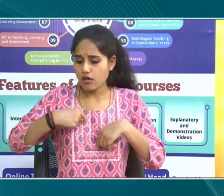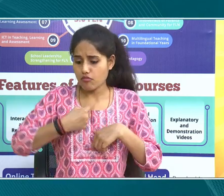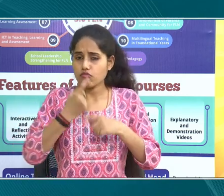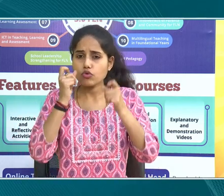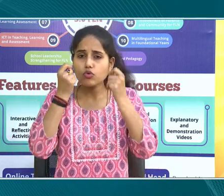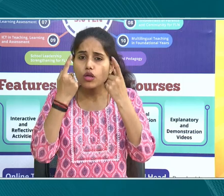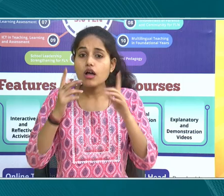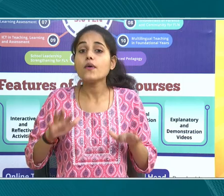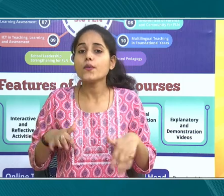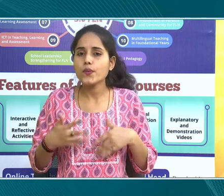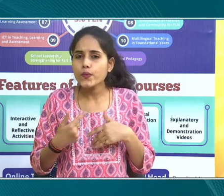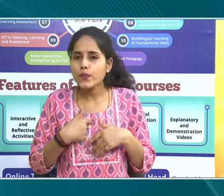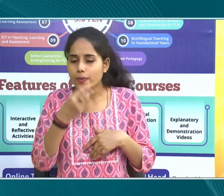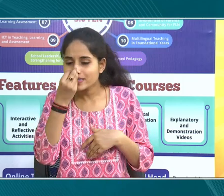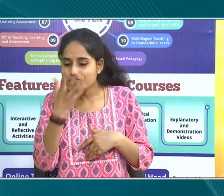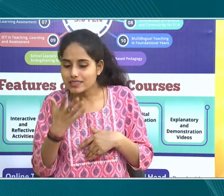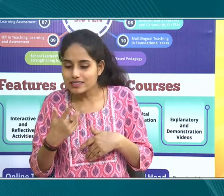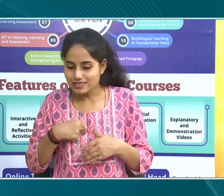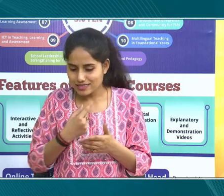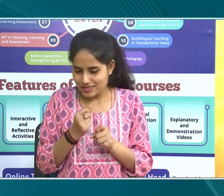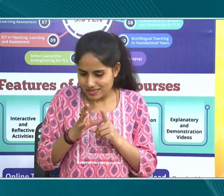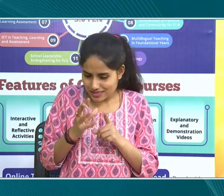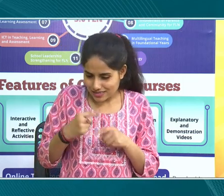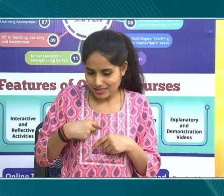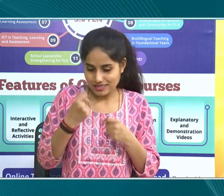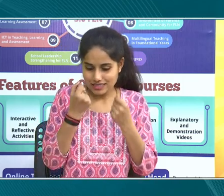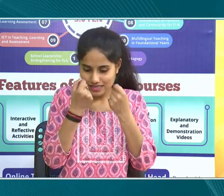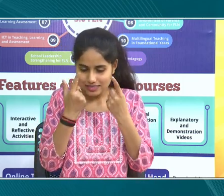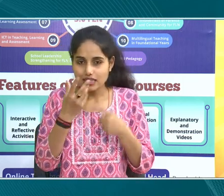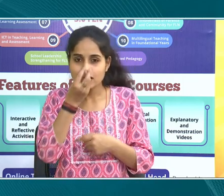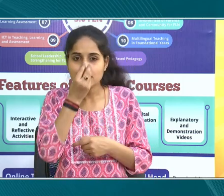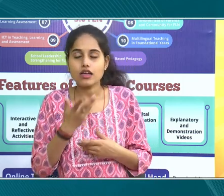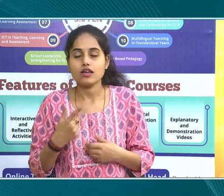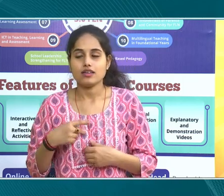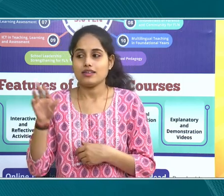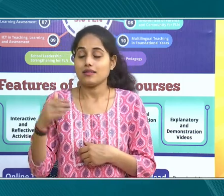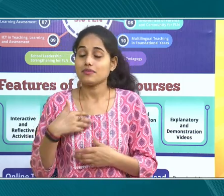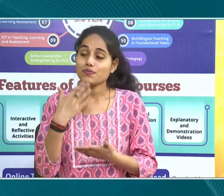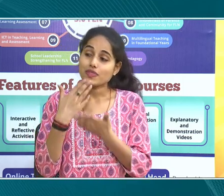लगती है और हमें समझ में किस में आता है ये ज्यादा बेहतर है